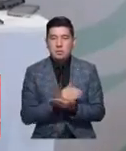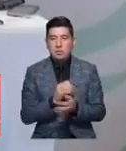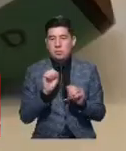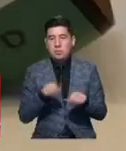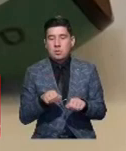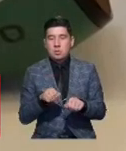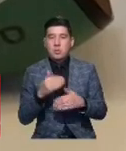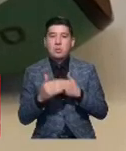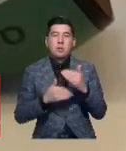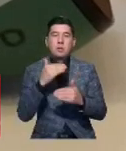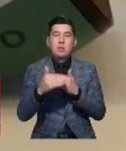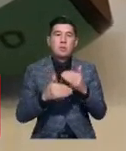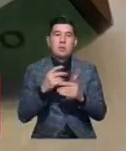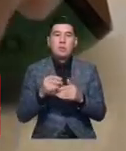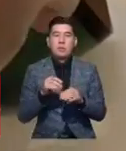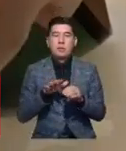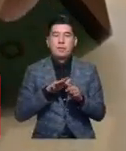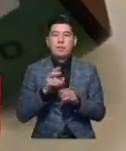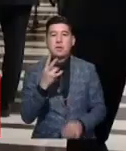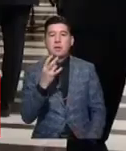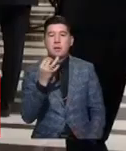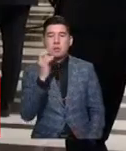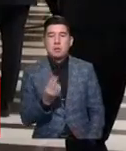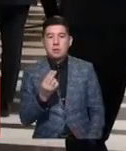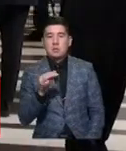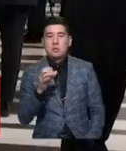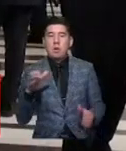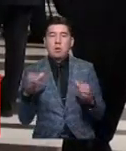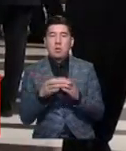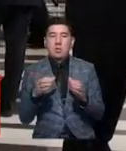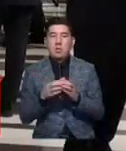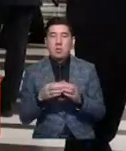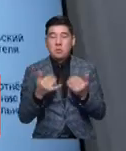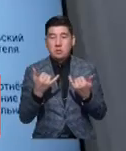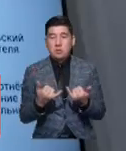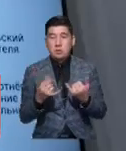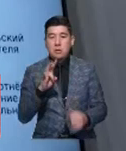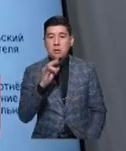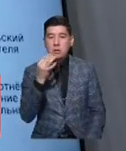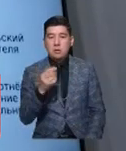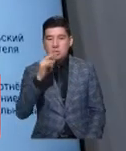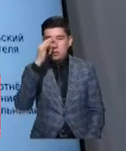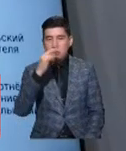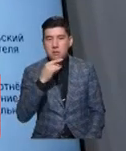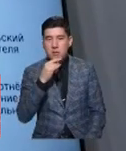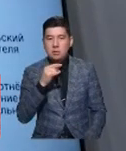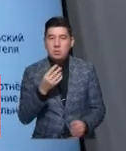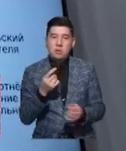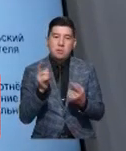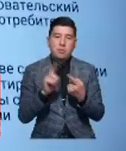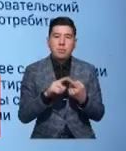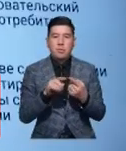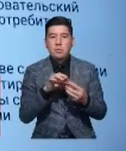финансовой инфраструктуры будет заниматься Национальная платежная корпорация. К слову, сегодня Нацбанк Казахстана находится в списке первых